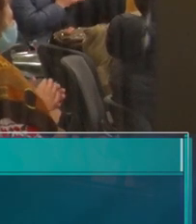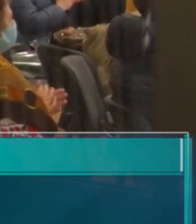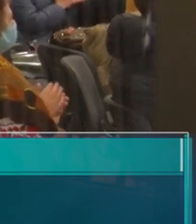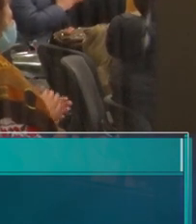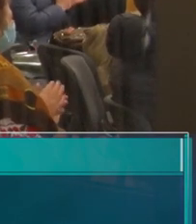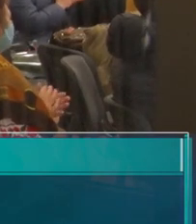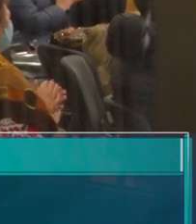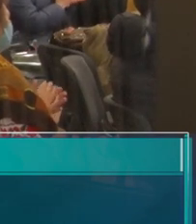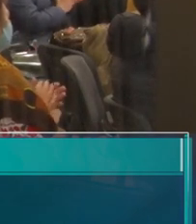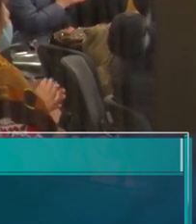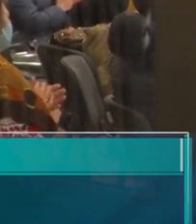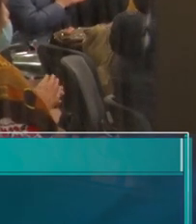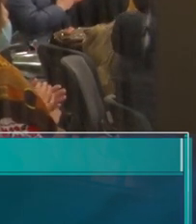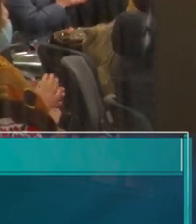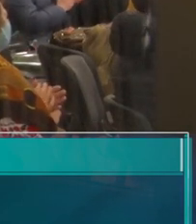основне. Носки,